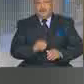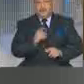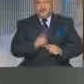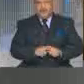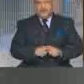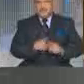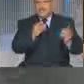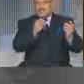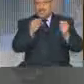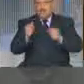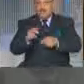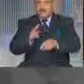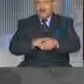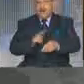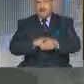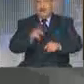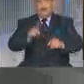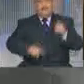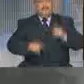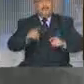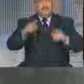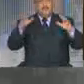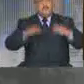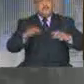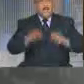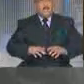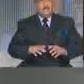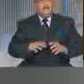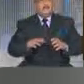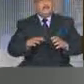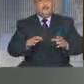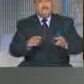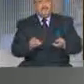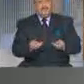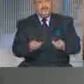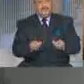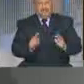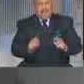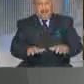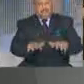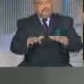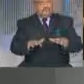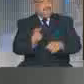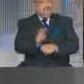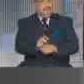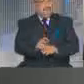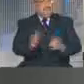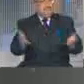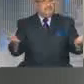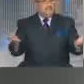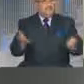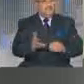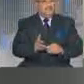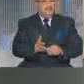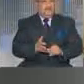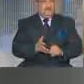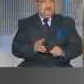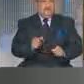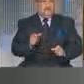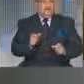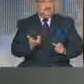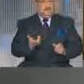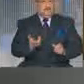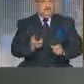شيء كارثي، واحنا حاليا نخافوا بعيد الشر تطيح المنازل على مواليها، ورينا انه الرخام تاع